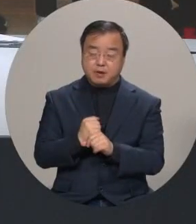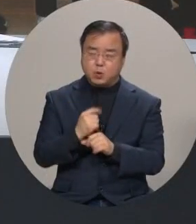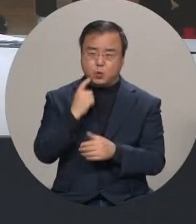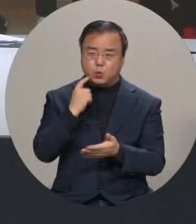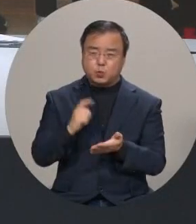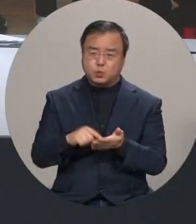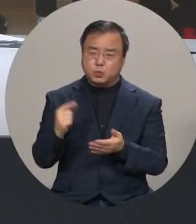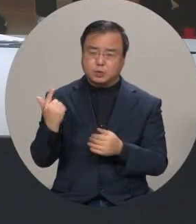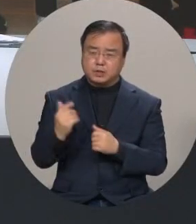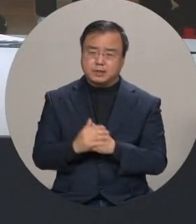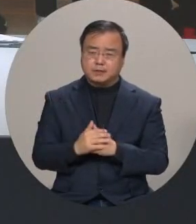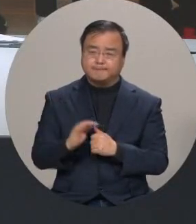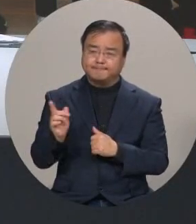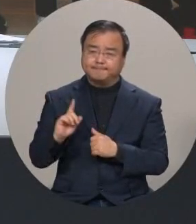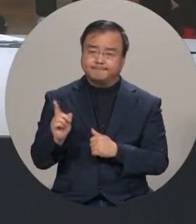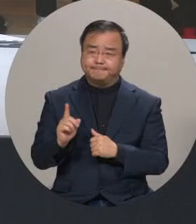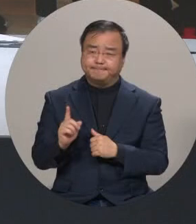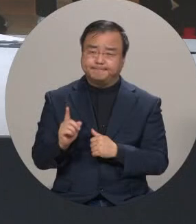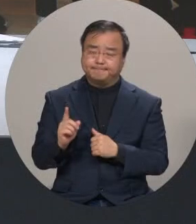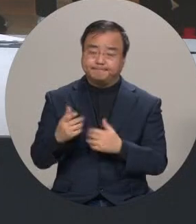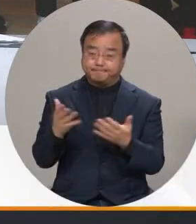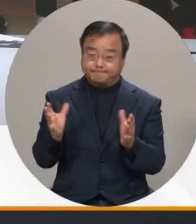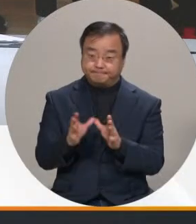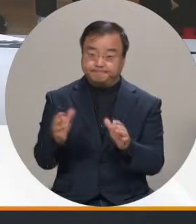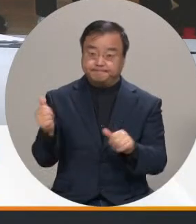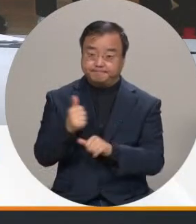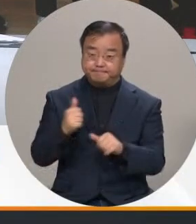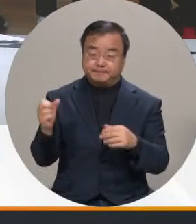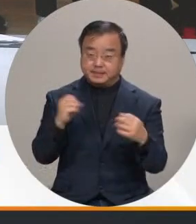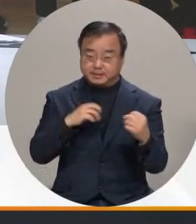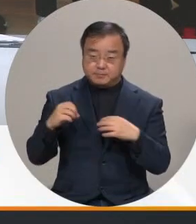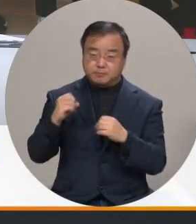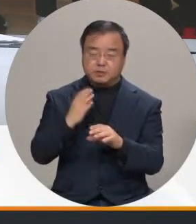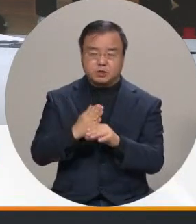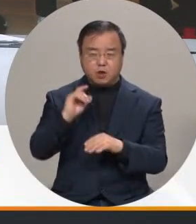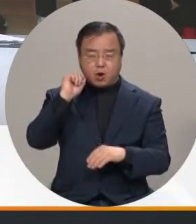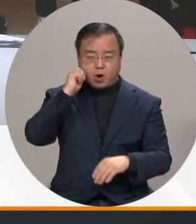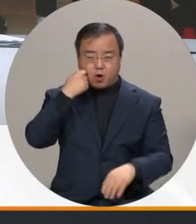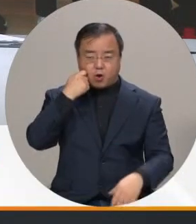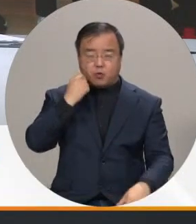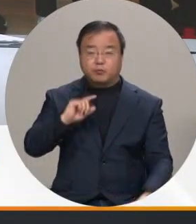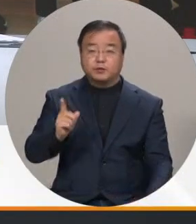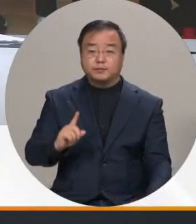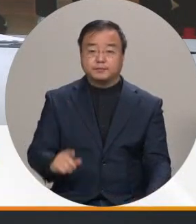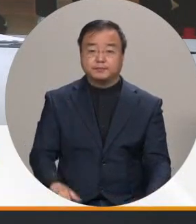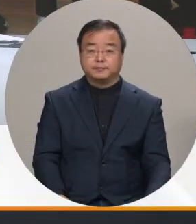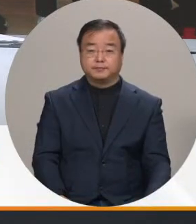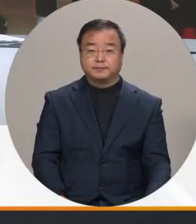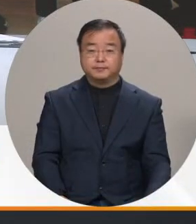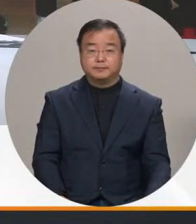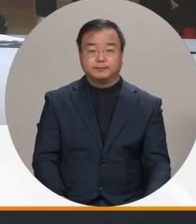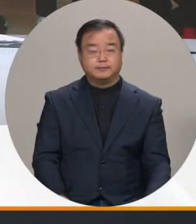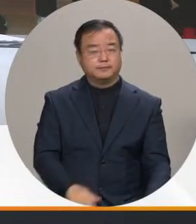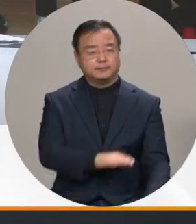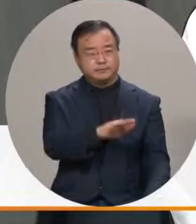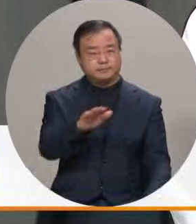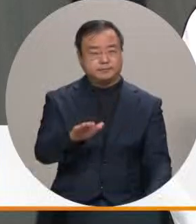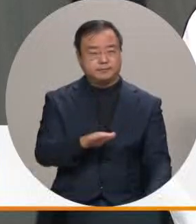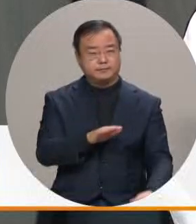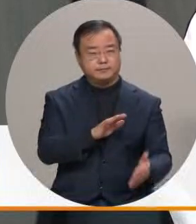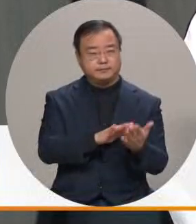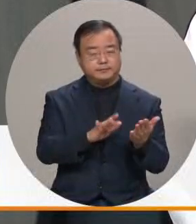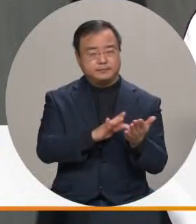같은데 어떻습니까이 팀원들과 함께 머리를 맞는 과정에서 어려움은 없었을까요 저희는 앱을 를